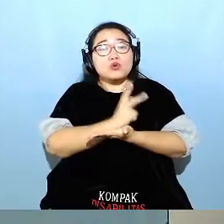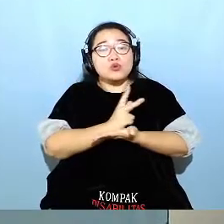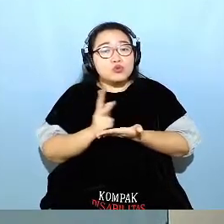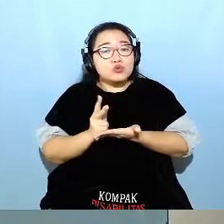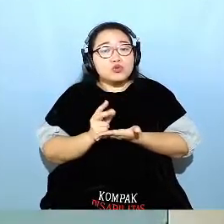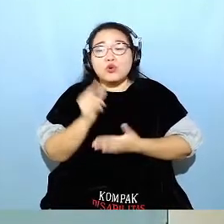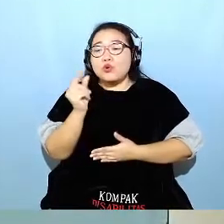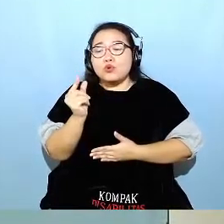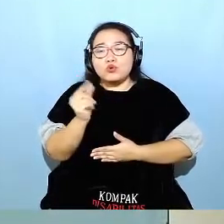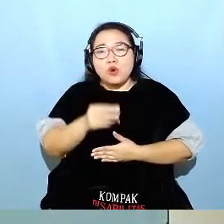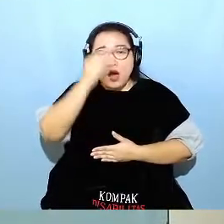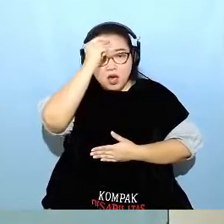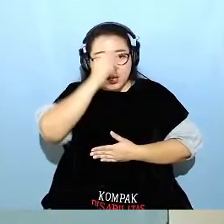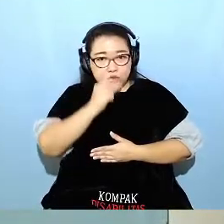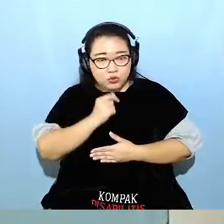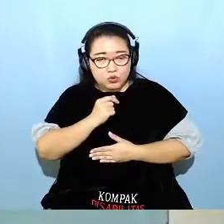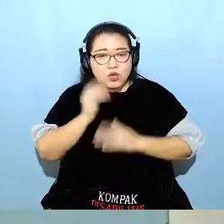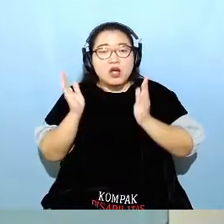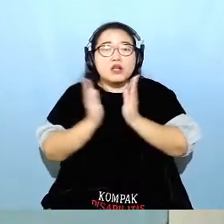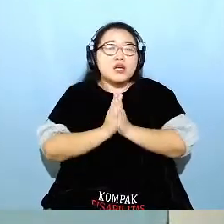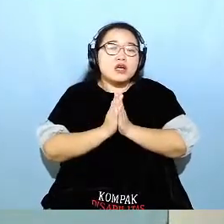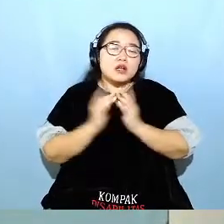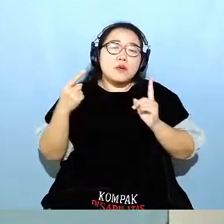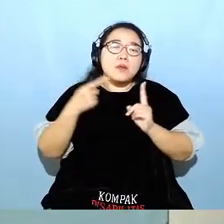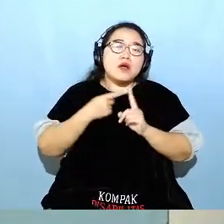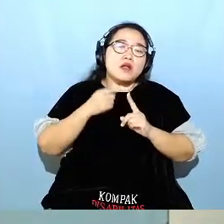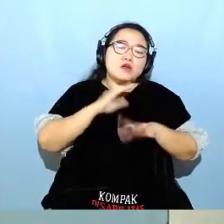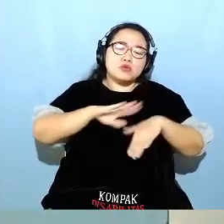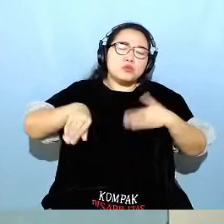Kudus kepada seluruh gereja.